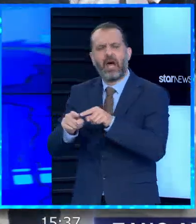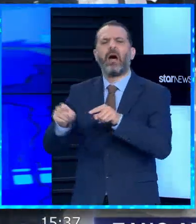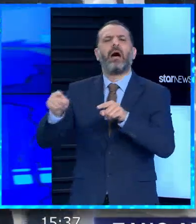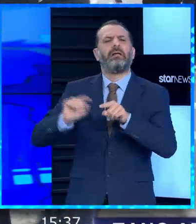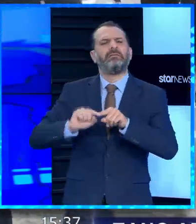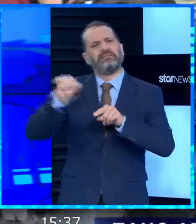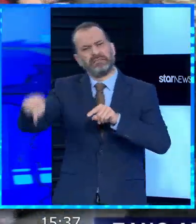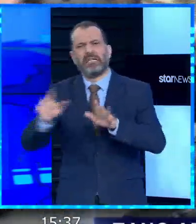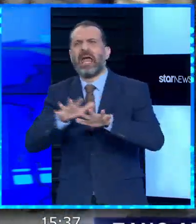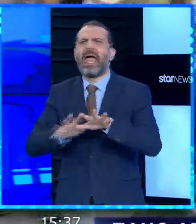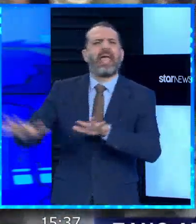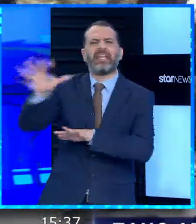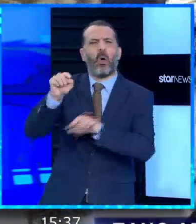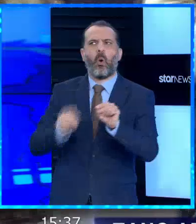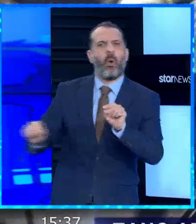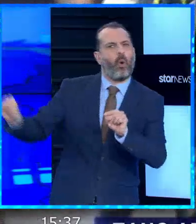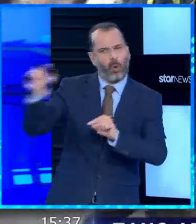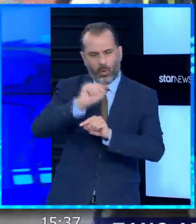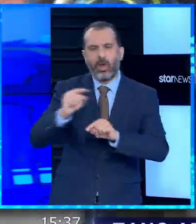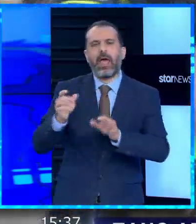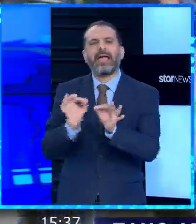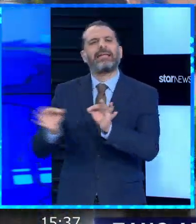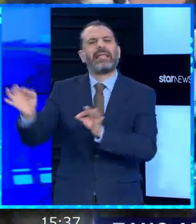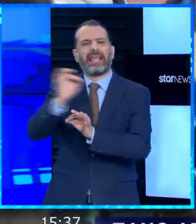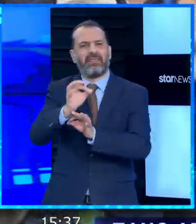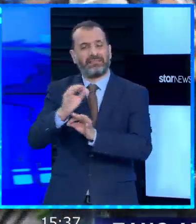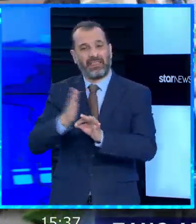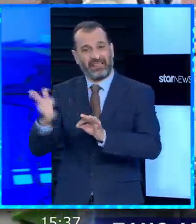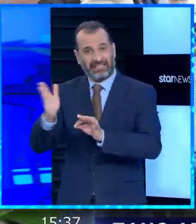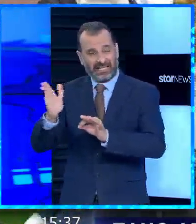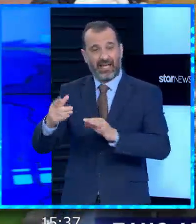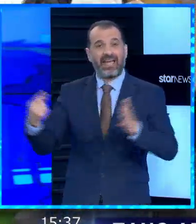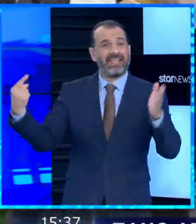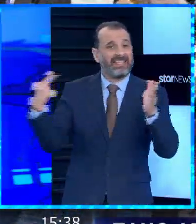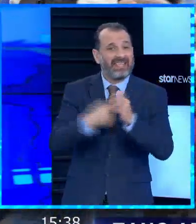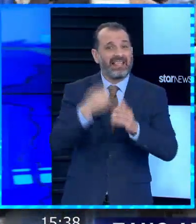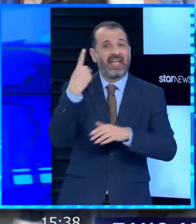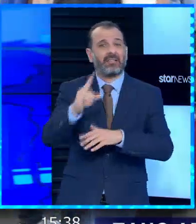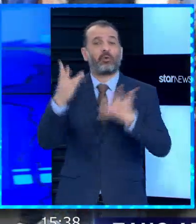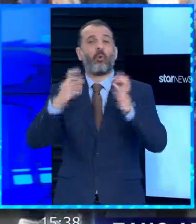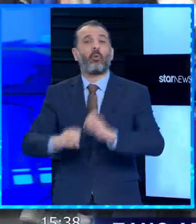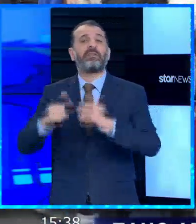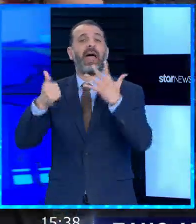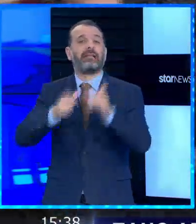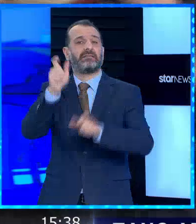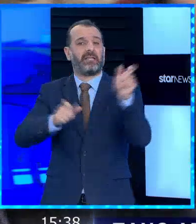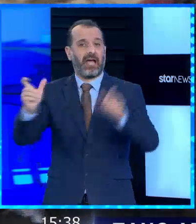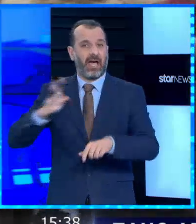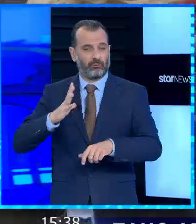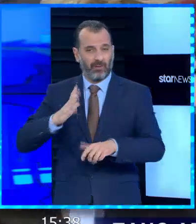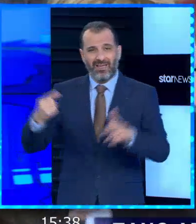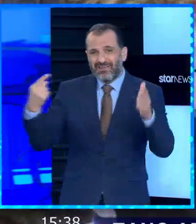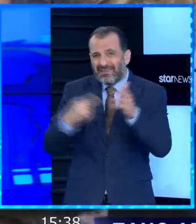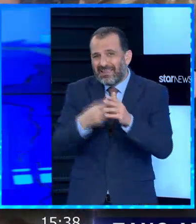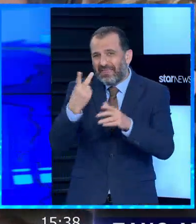που αναχώρησε πριν από λίγα λεπτά για τις Δυτικές Κυκλάδες έφυγε, παρακαλώ, με 1.186 άτομα, με πληρότητα 1.200,